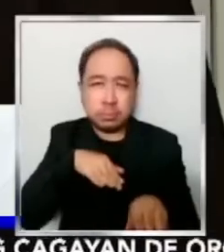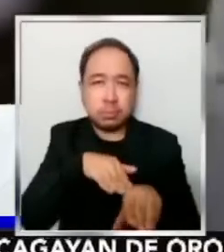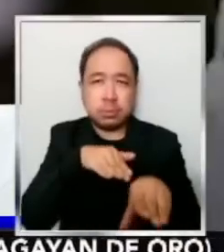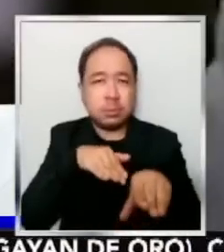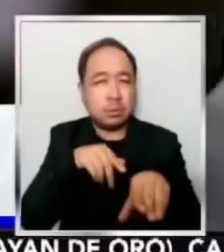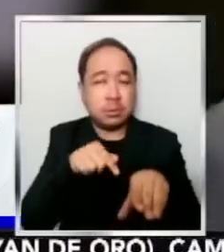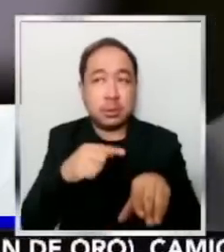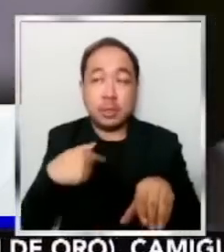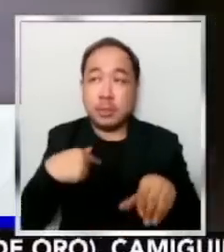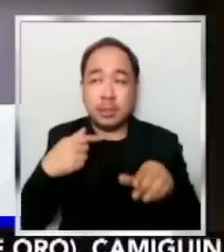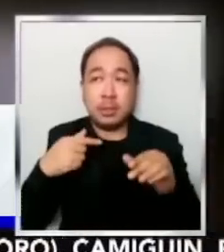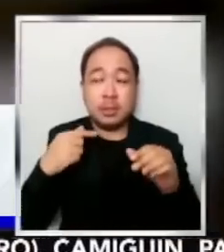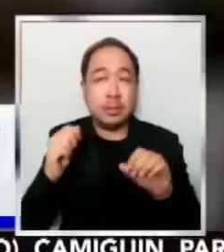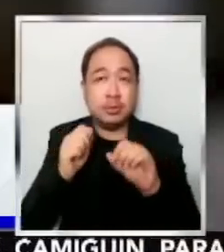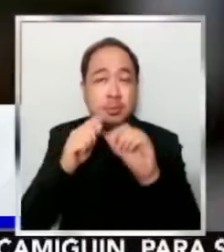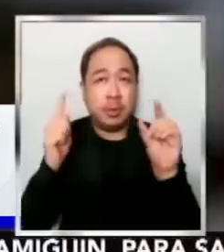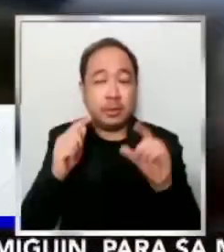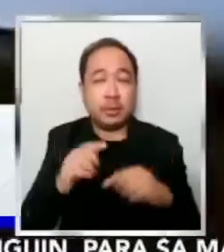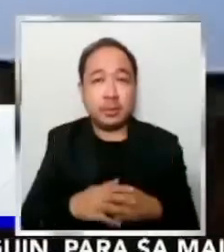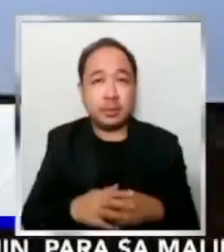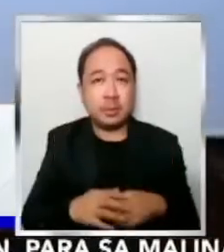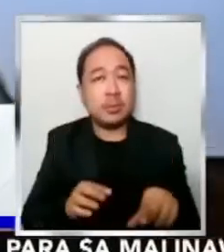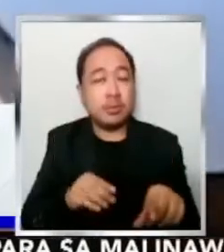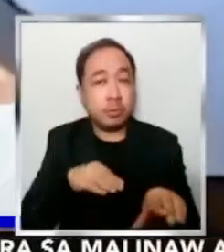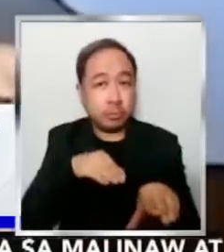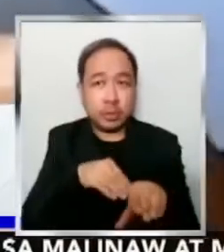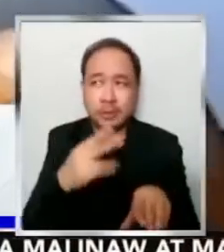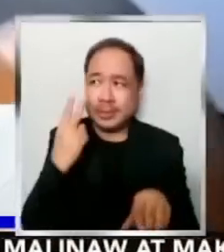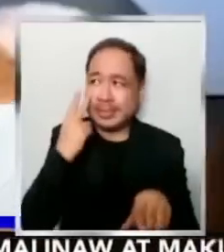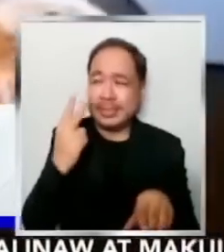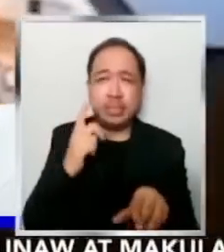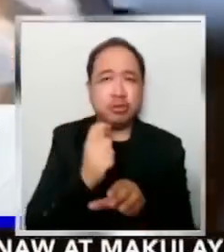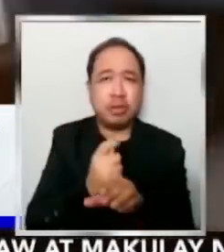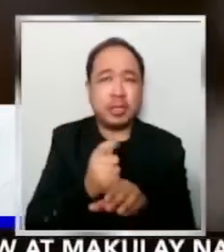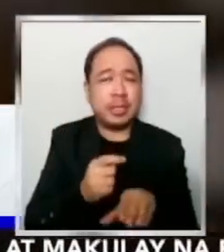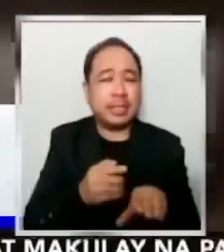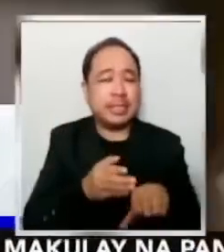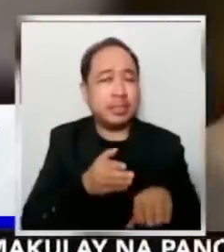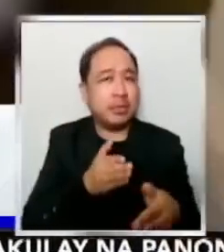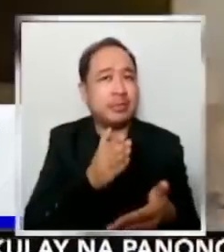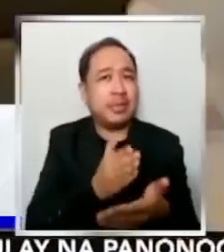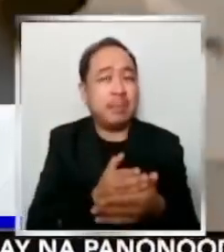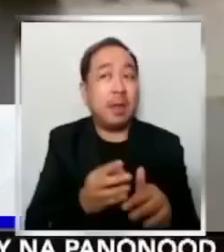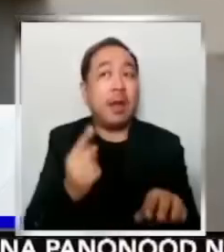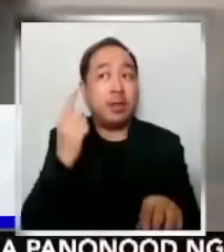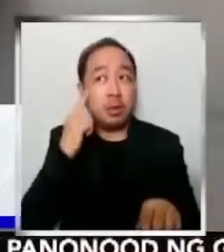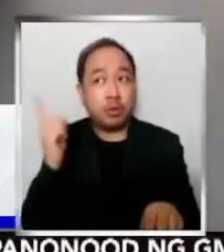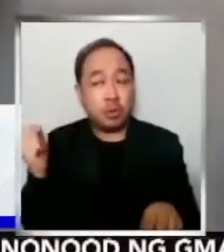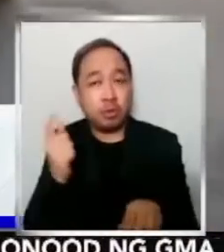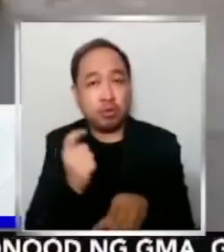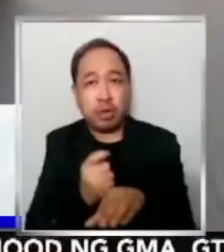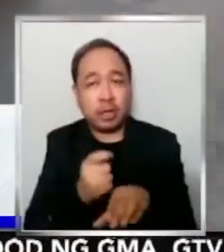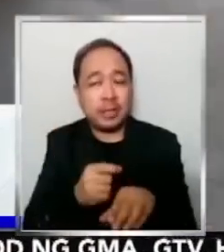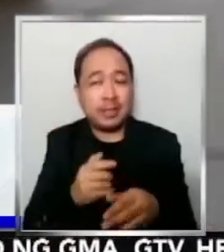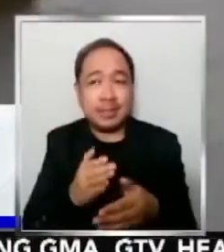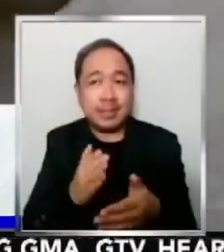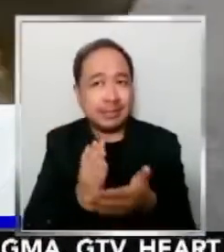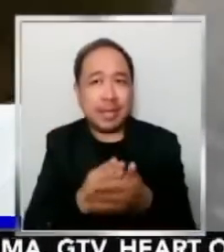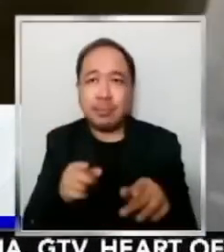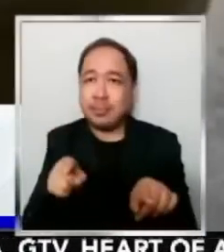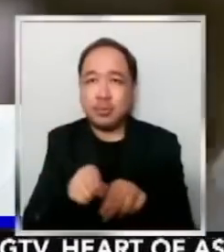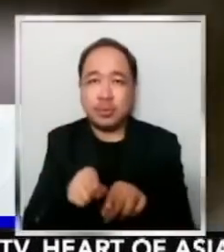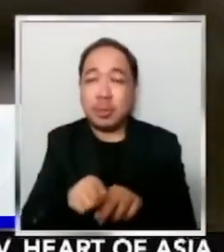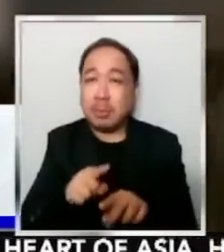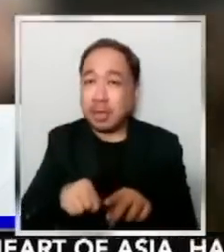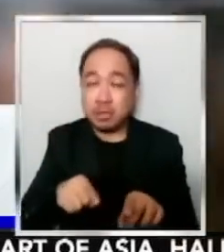ako. Nang makumpirma niyang binangga nga siya ng truck, huminto daw siya sa pag-aakalang titigil din ang nakabanggang truck. Pero imbes na huminto,